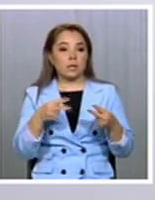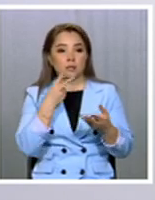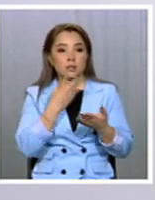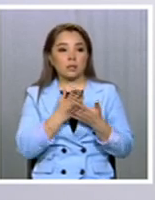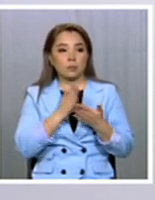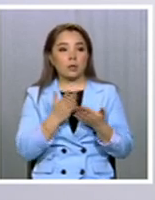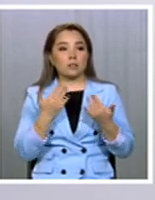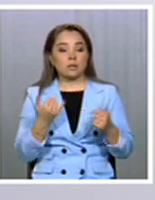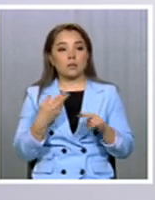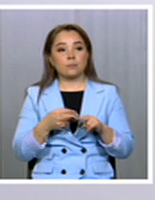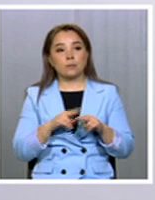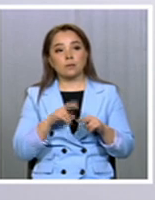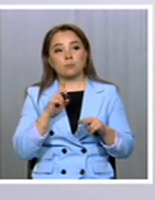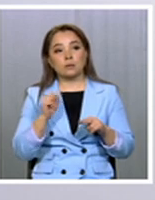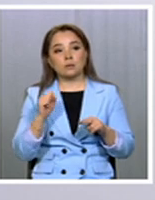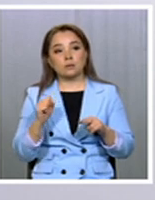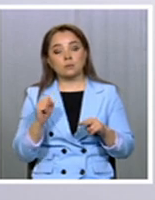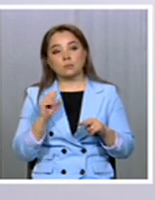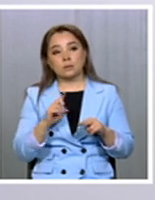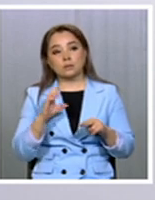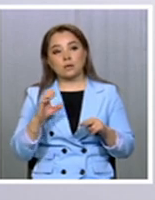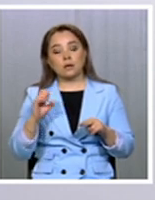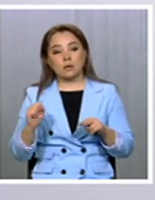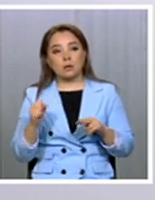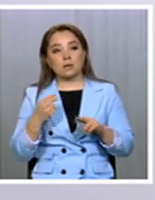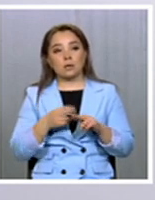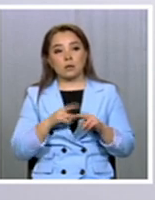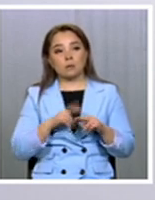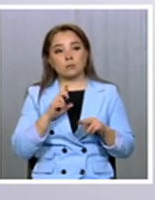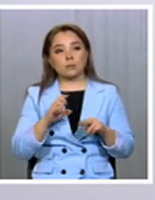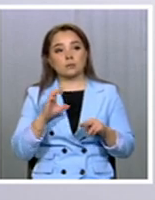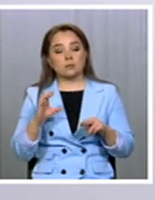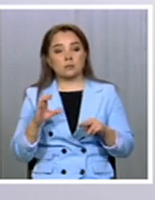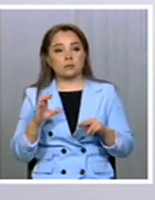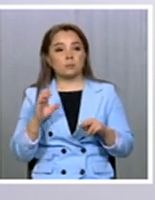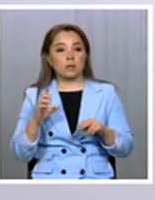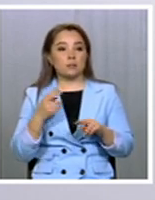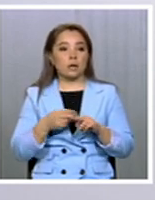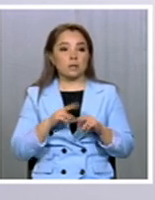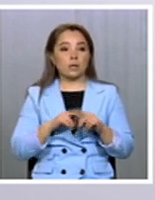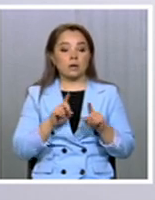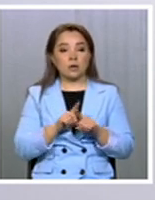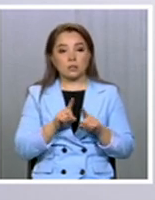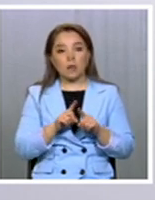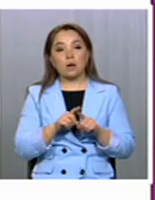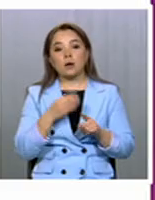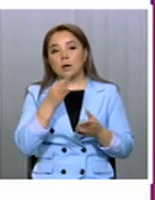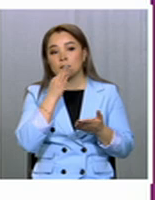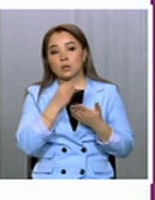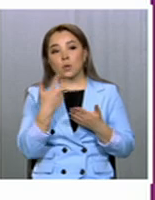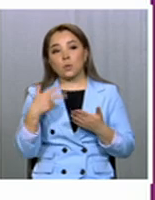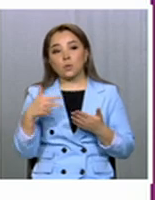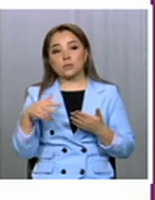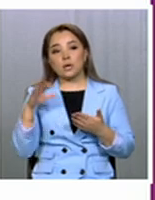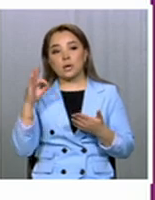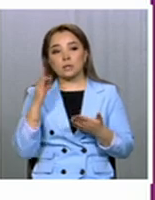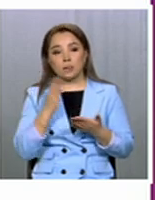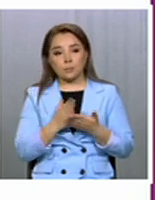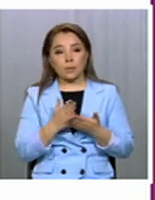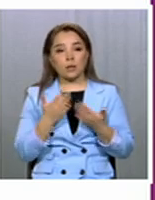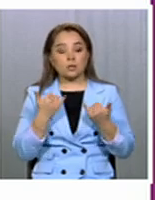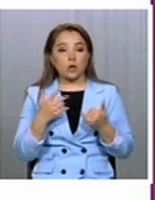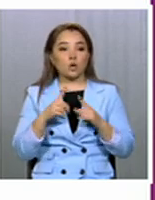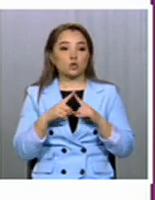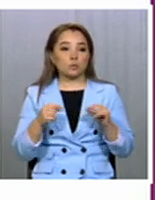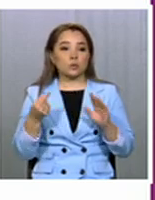Олай болса, Б А С бұрыш мен А Б С бұрыштары тең, және олар 30 градустан. Ал енді үш бұрыштың